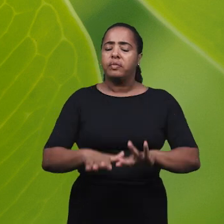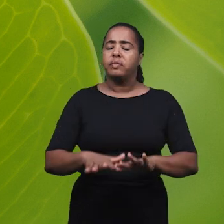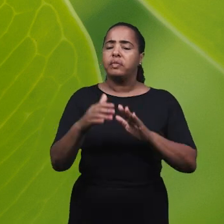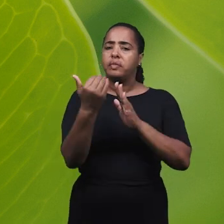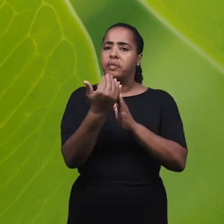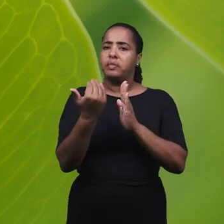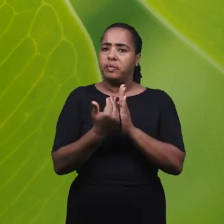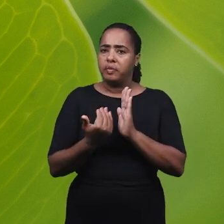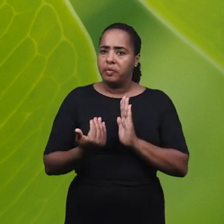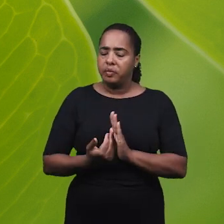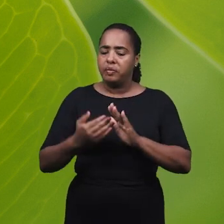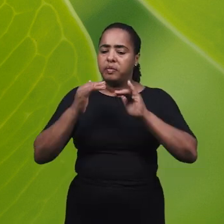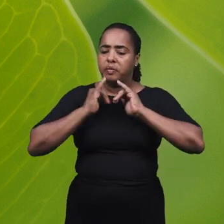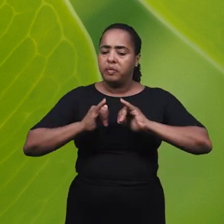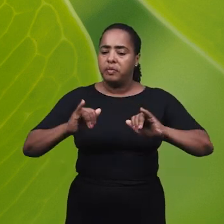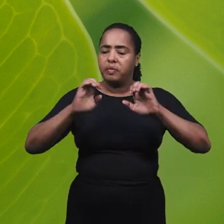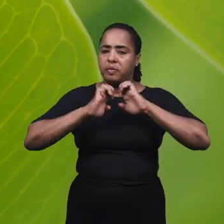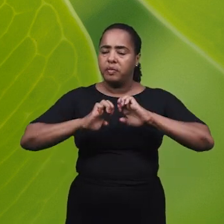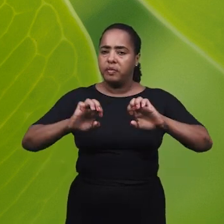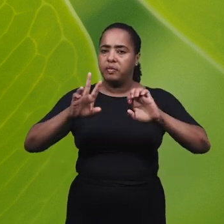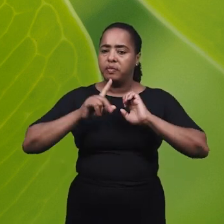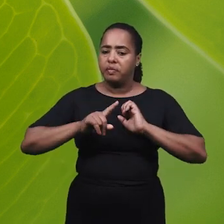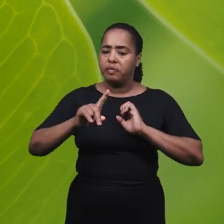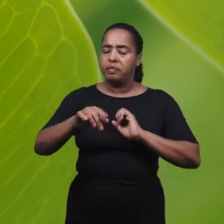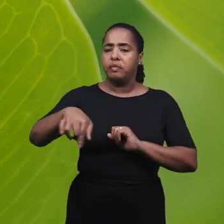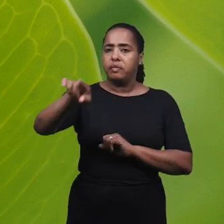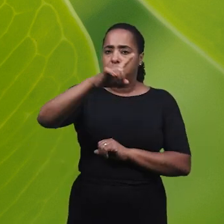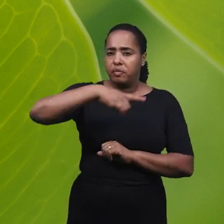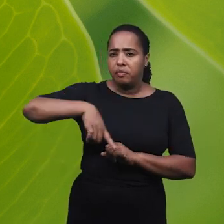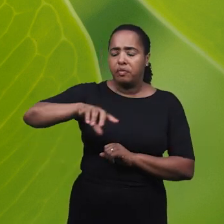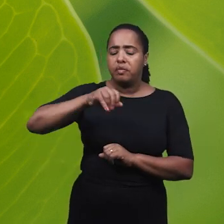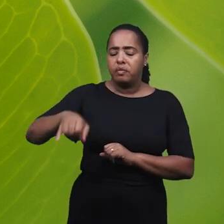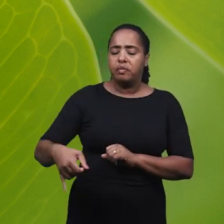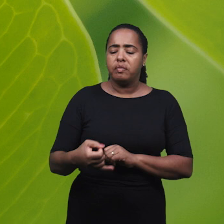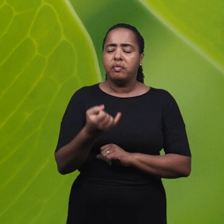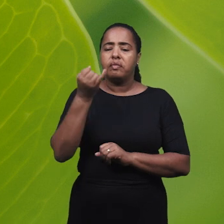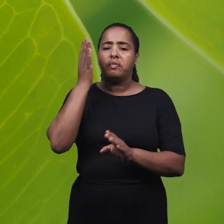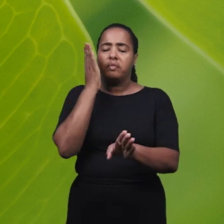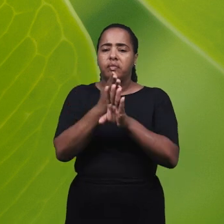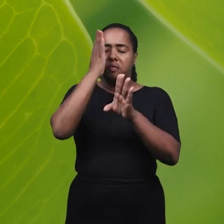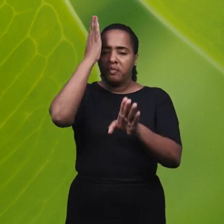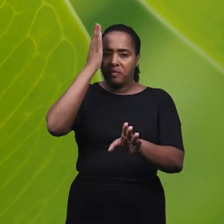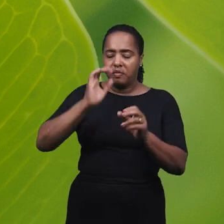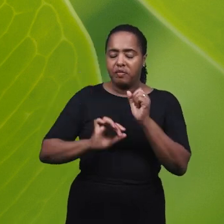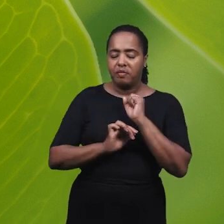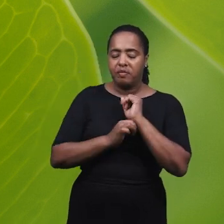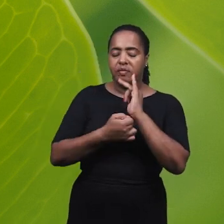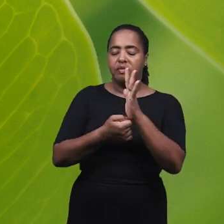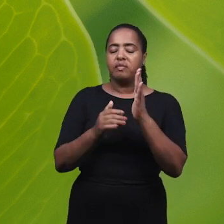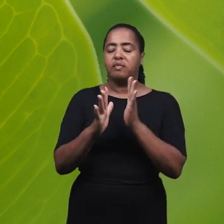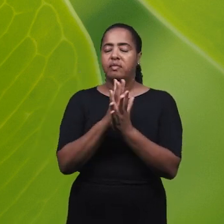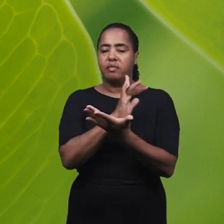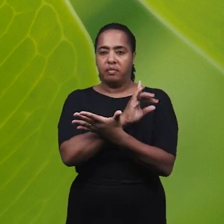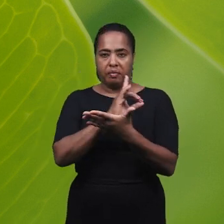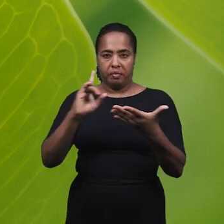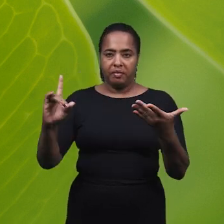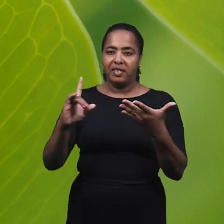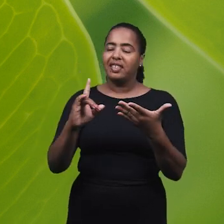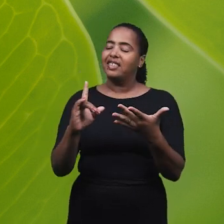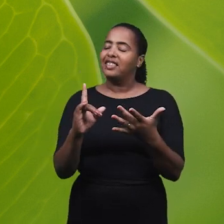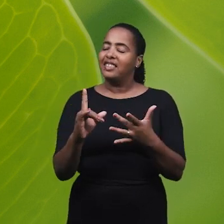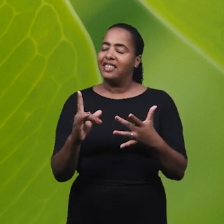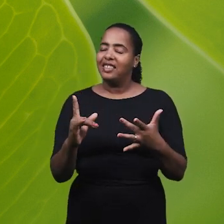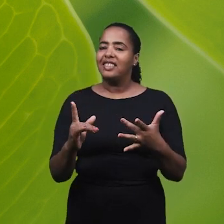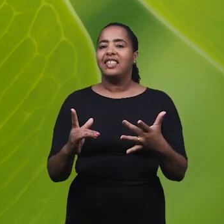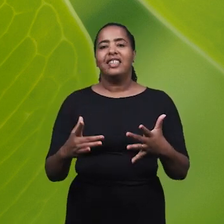bénédiction qui est la formation à la notion de l'évangile éternel, où nous avons l'opportunité de découvrir les mystères révélés de la parole